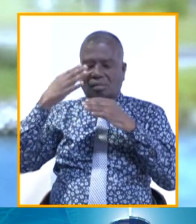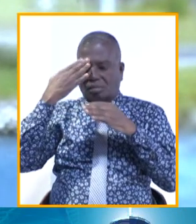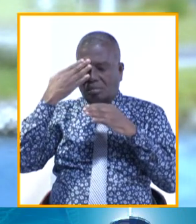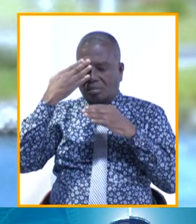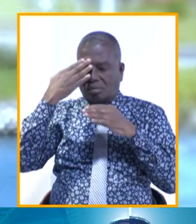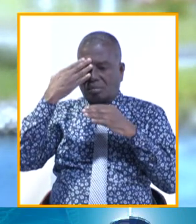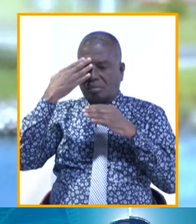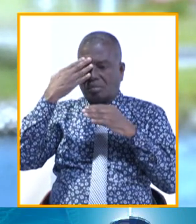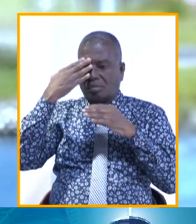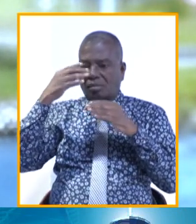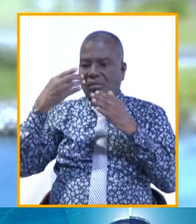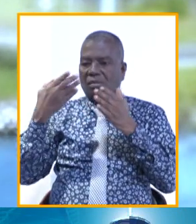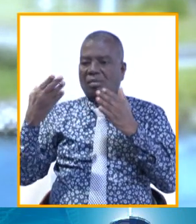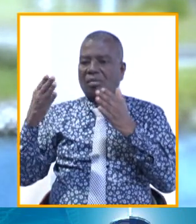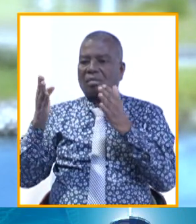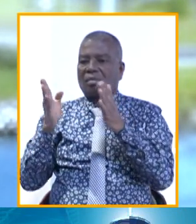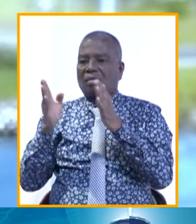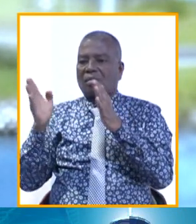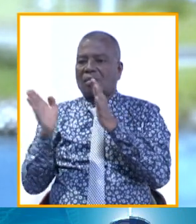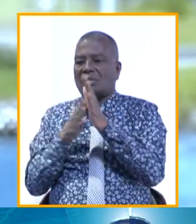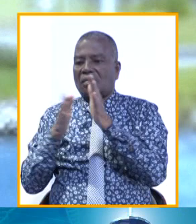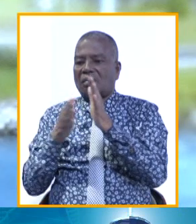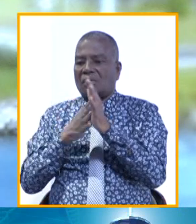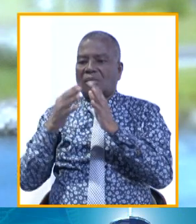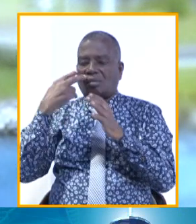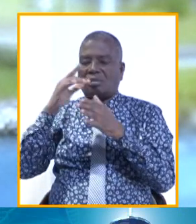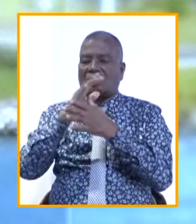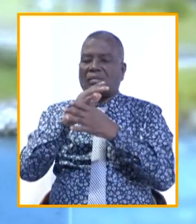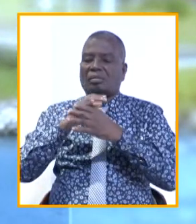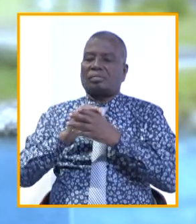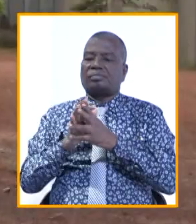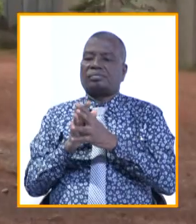l'état des établissements scolaires. Le point avec Sephora Zegui.